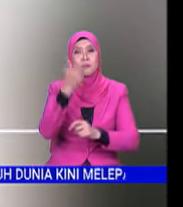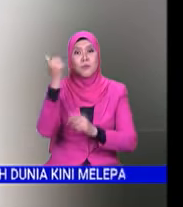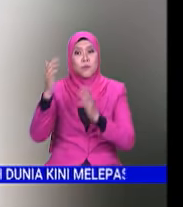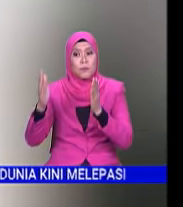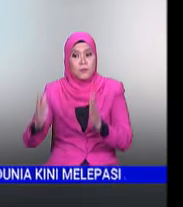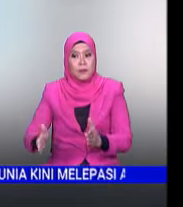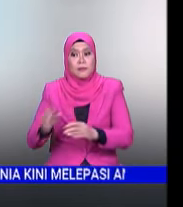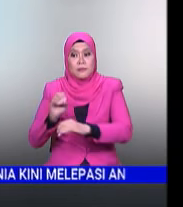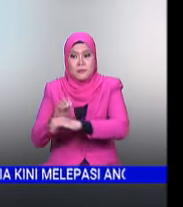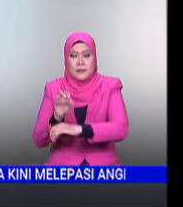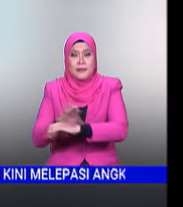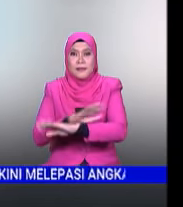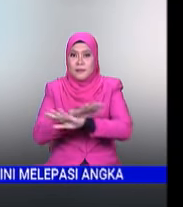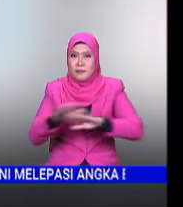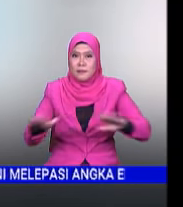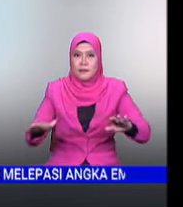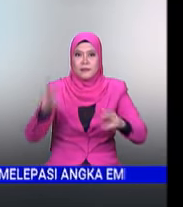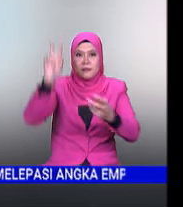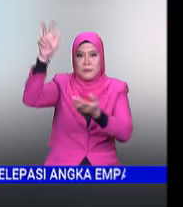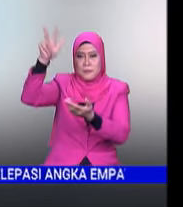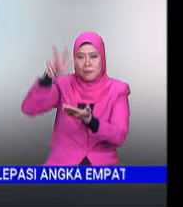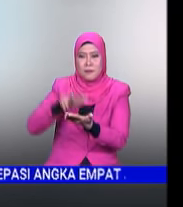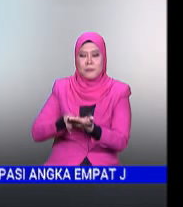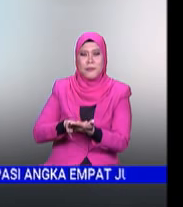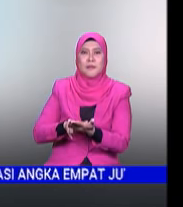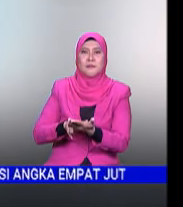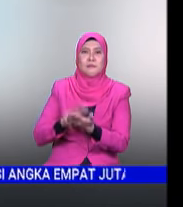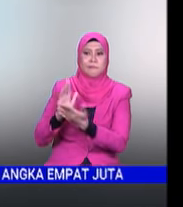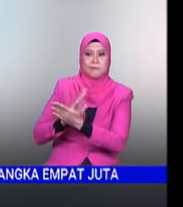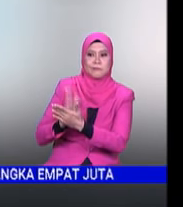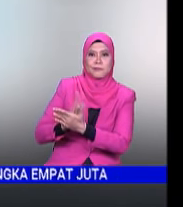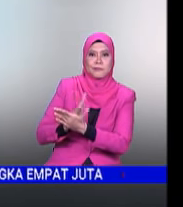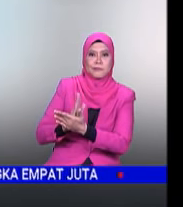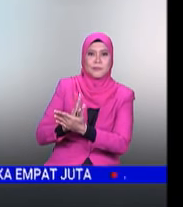juga dinasihatkan tidak memuat turun aplikasi meragukan.